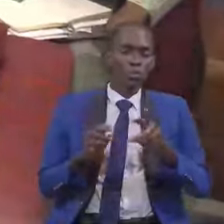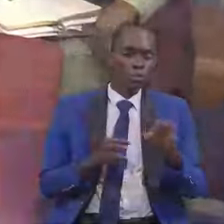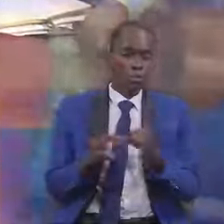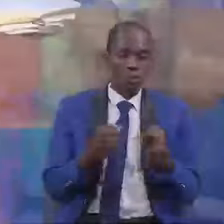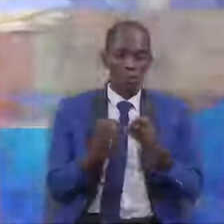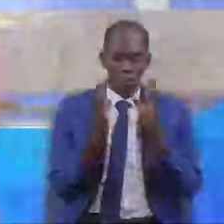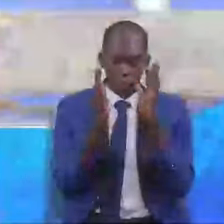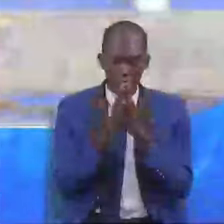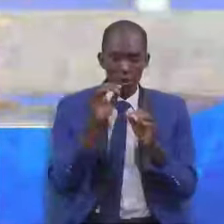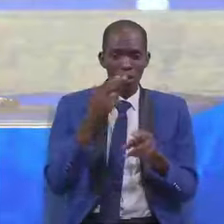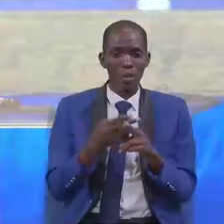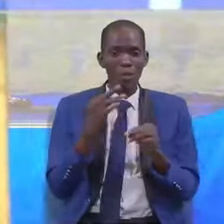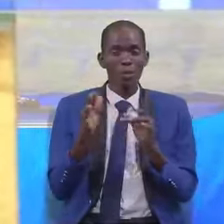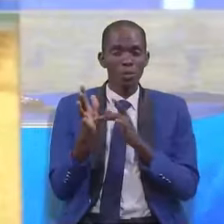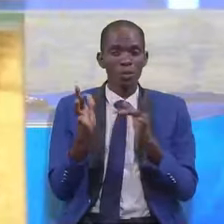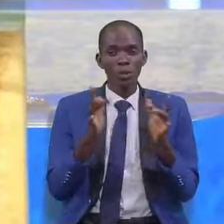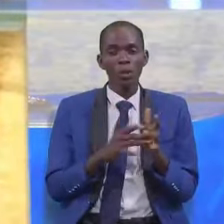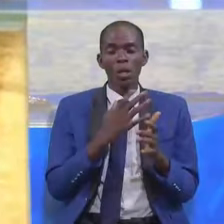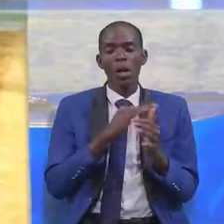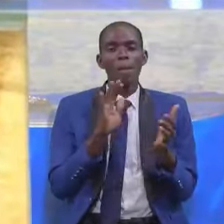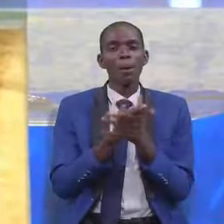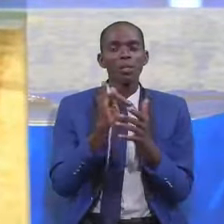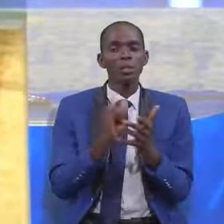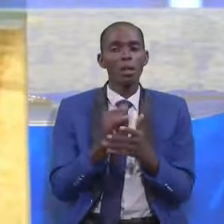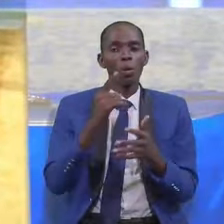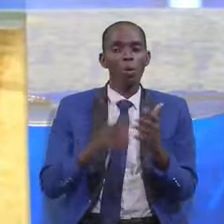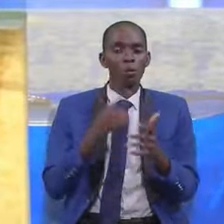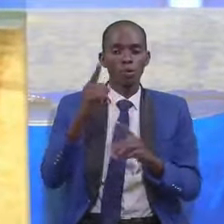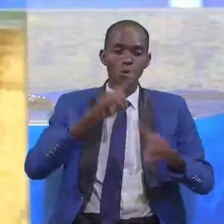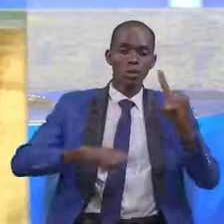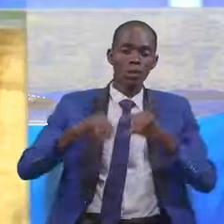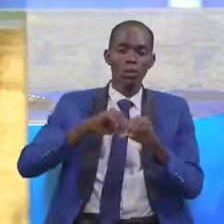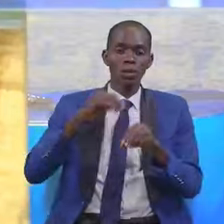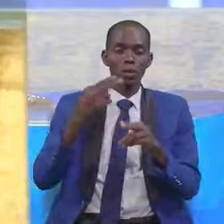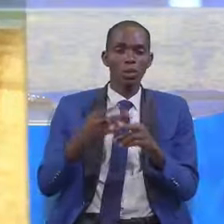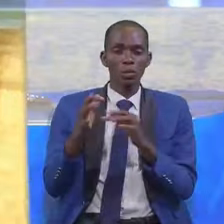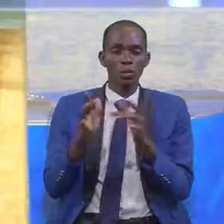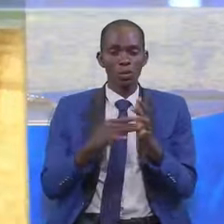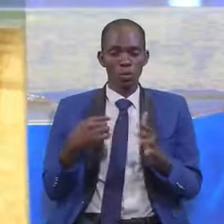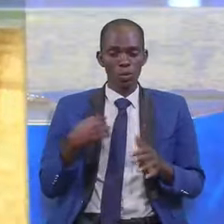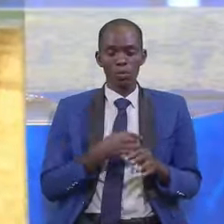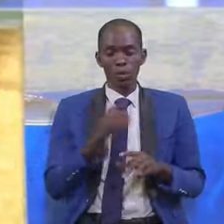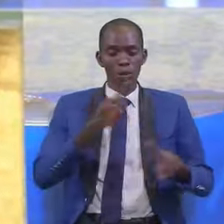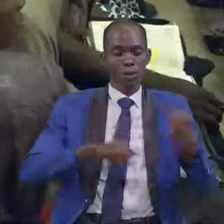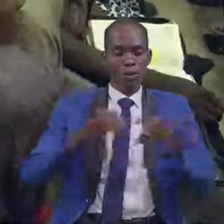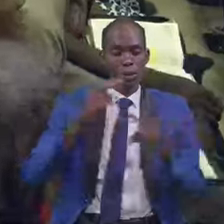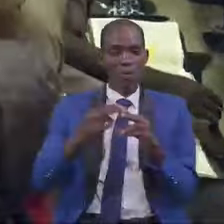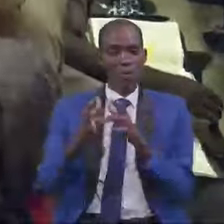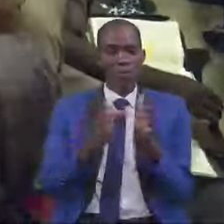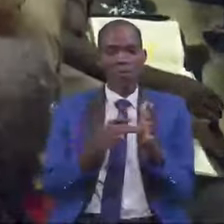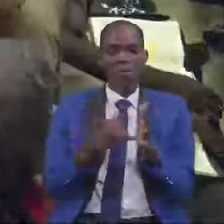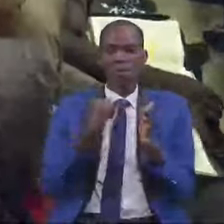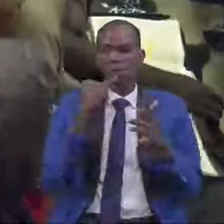que dès que vous mentionnez le nom de Jésus, et nous mentionnons le nom de Jésus, c'est fait.